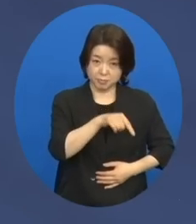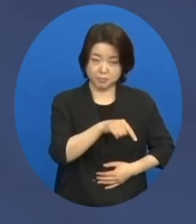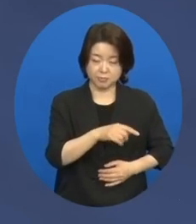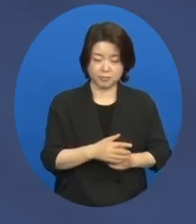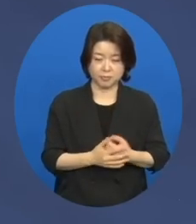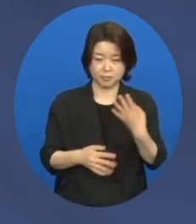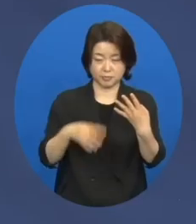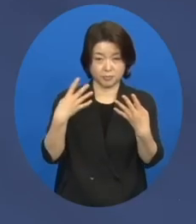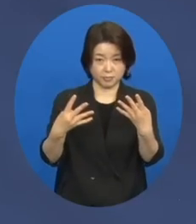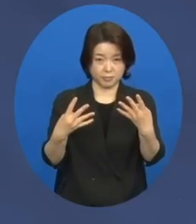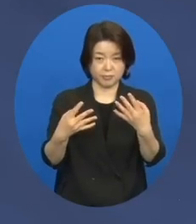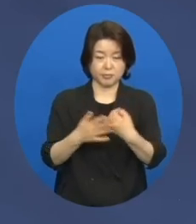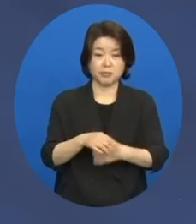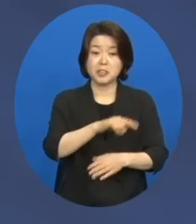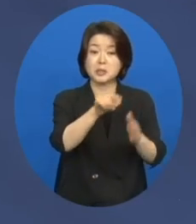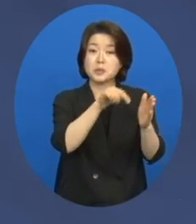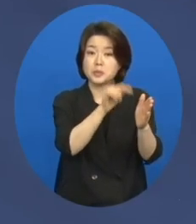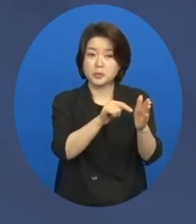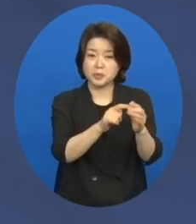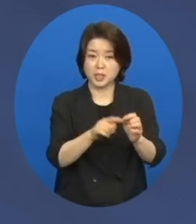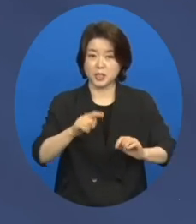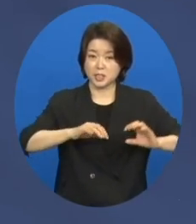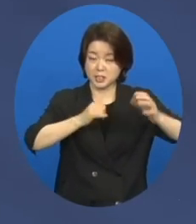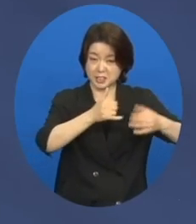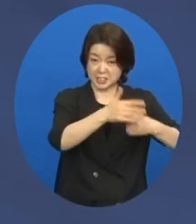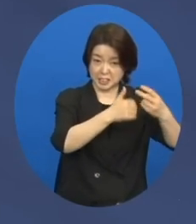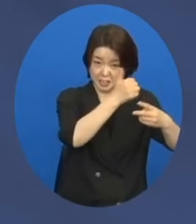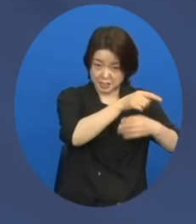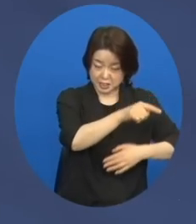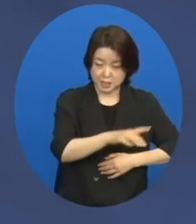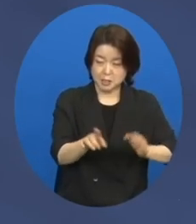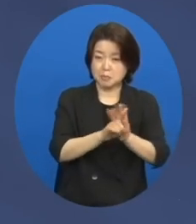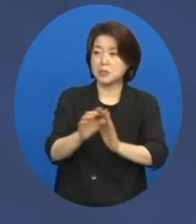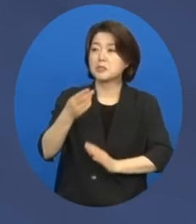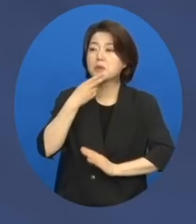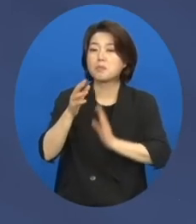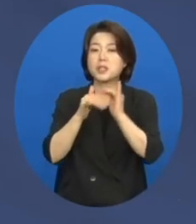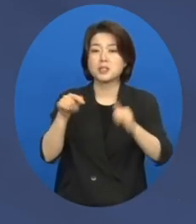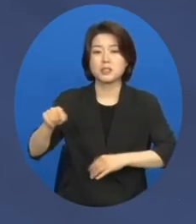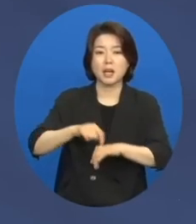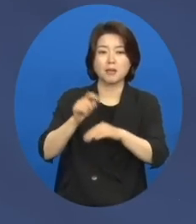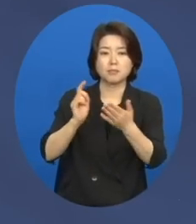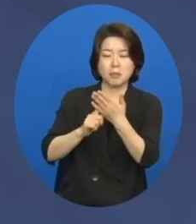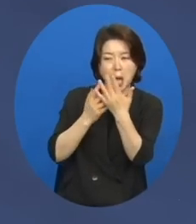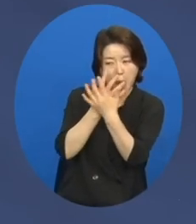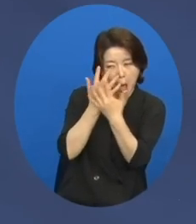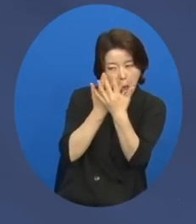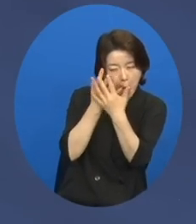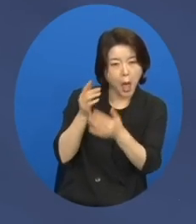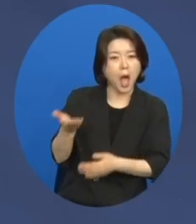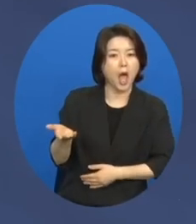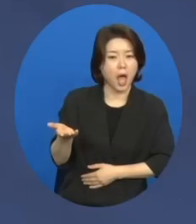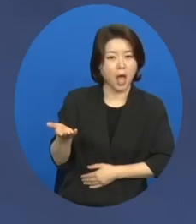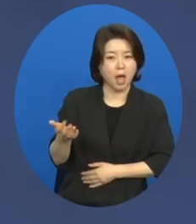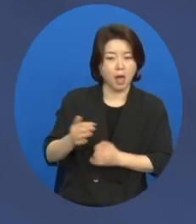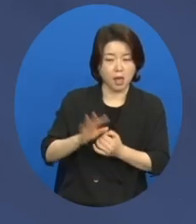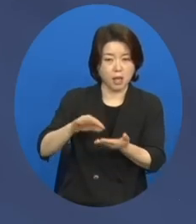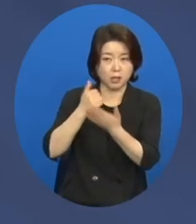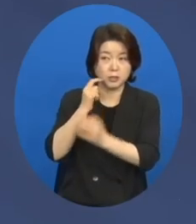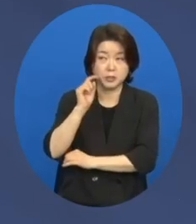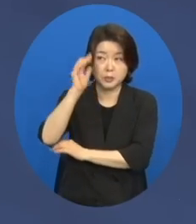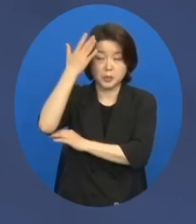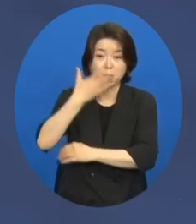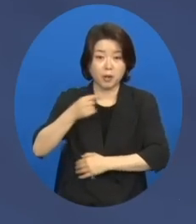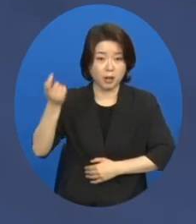4장 4절에 그 중에 이 세상의 신이 믿지 아니하는 자들의 마음을 혼미하게 하여 그리스도의